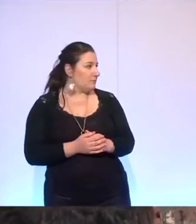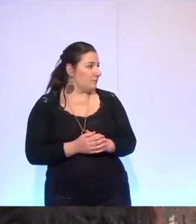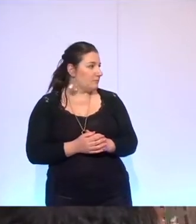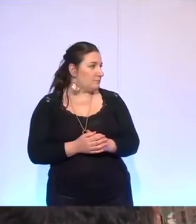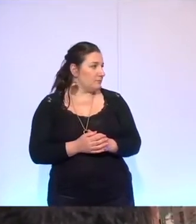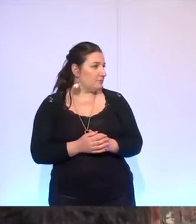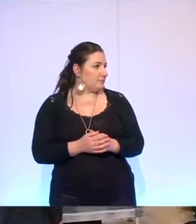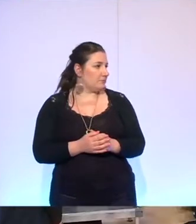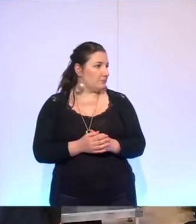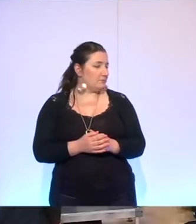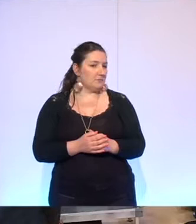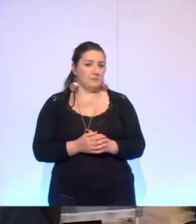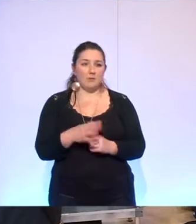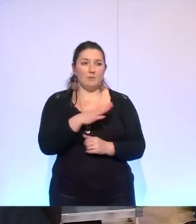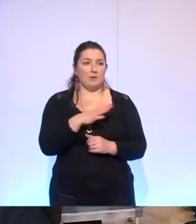donc